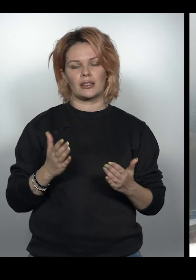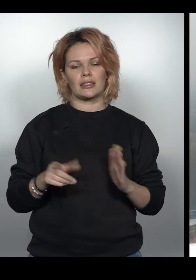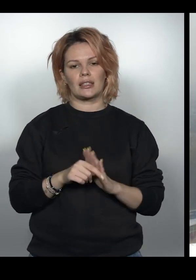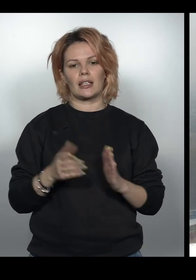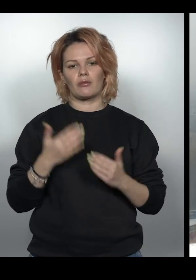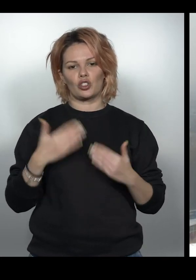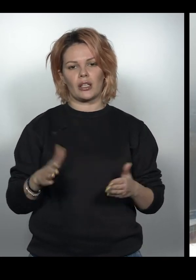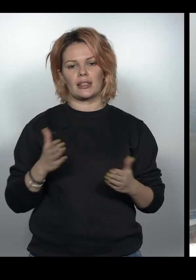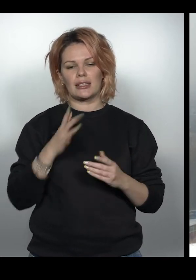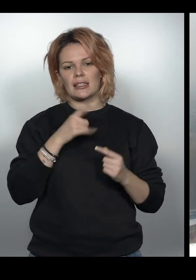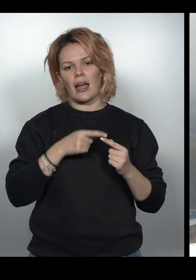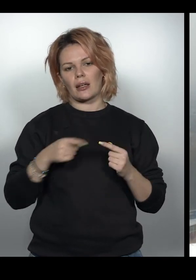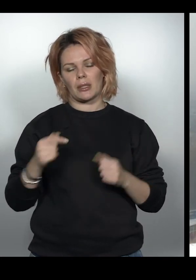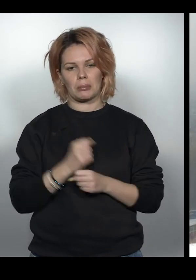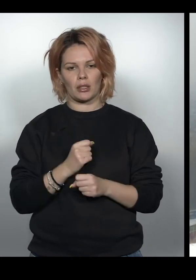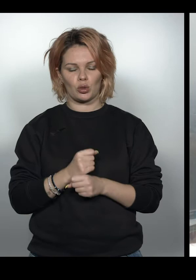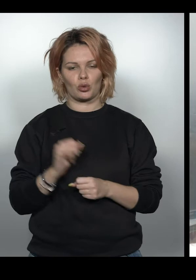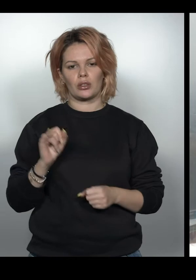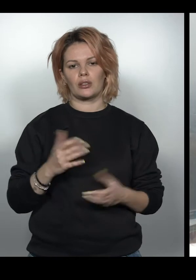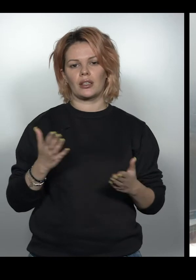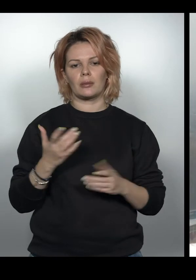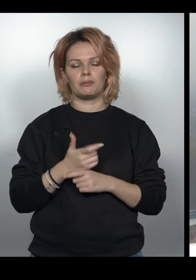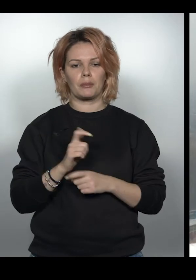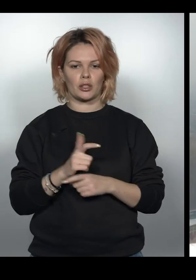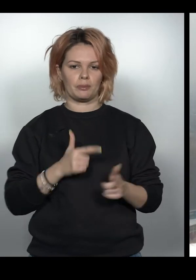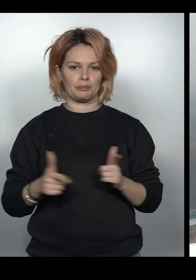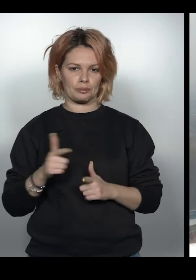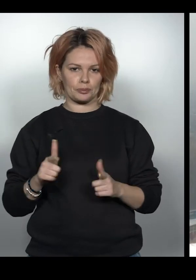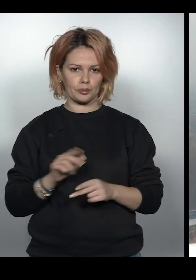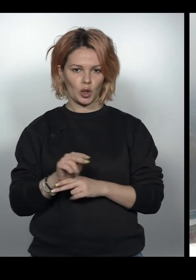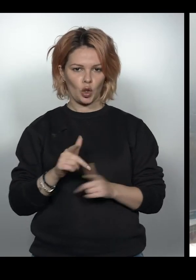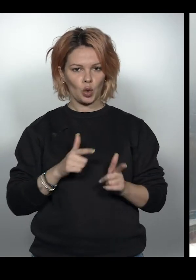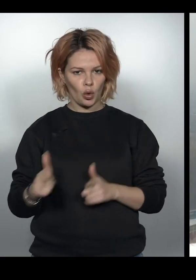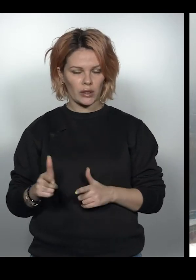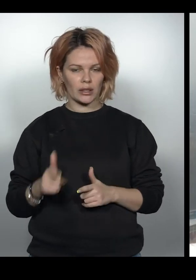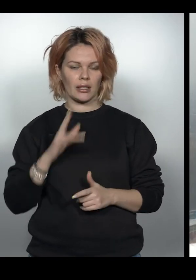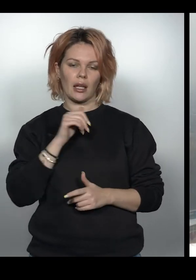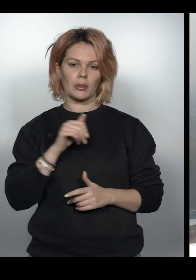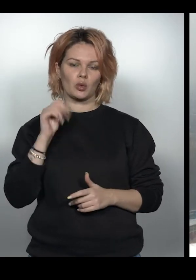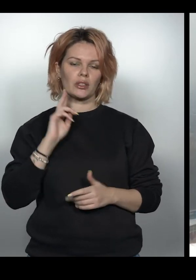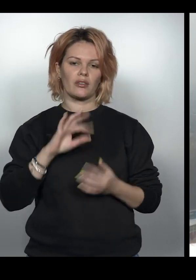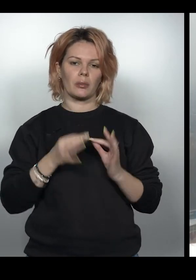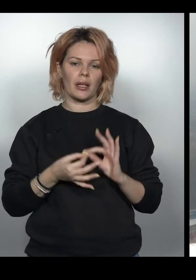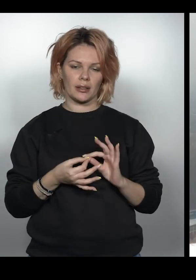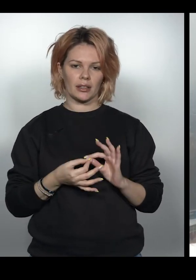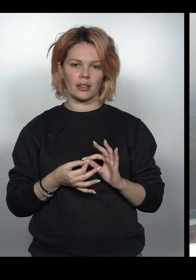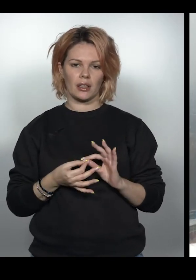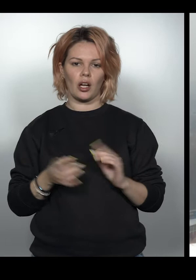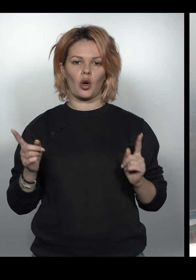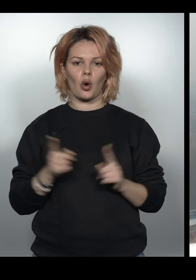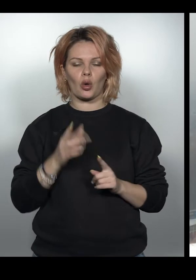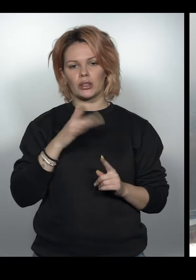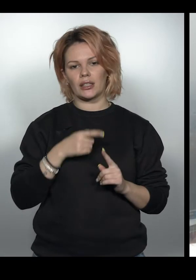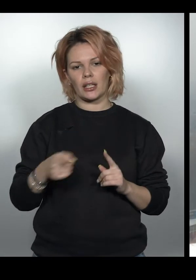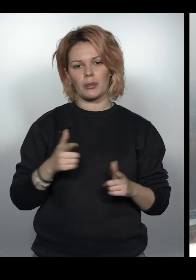якими вже якийсь термін працюю і які більш підготовлені. Як і на минулої